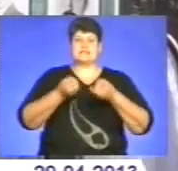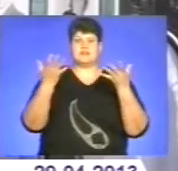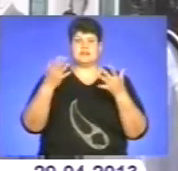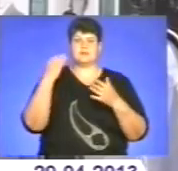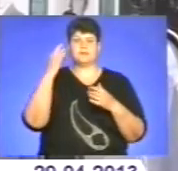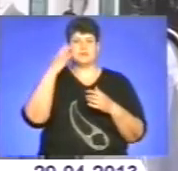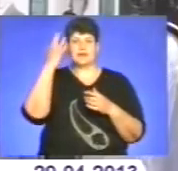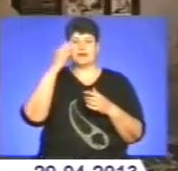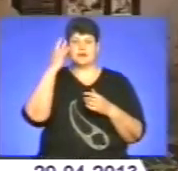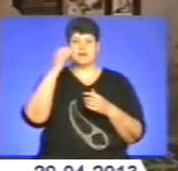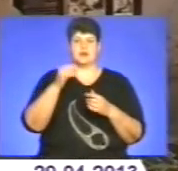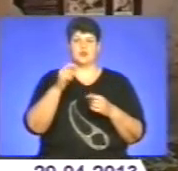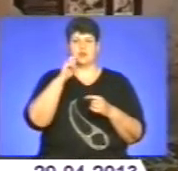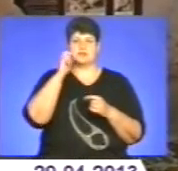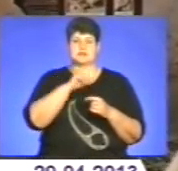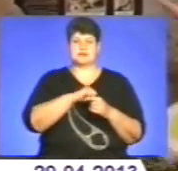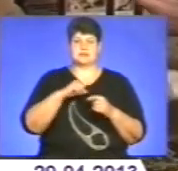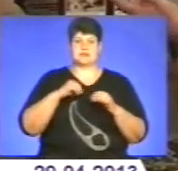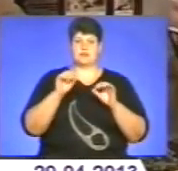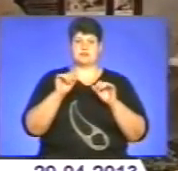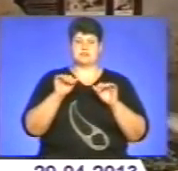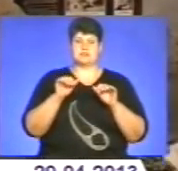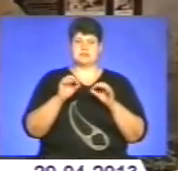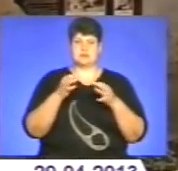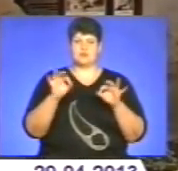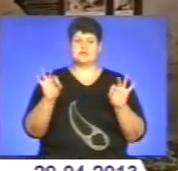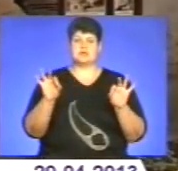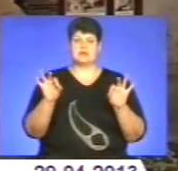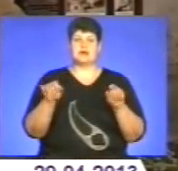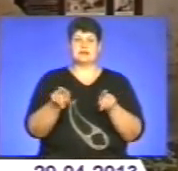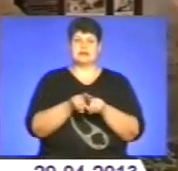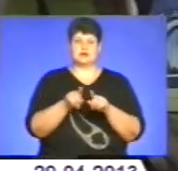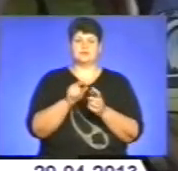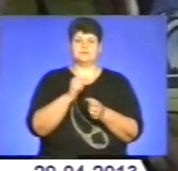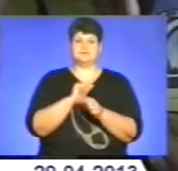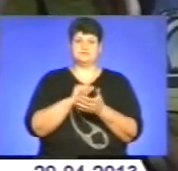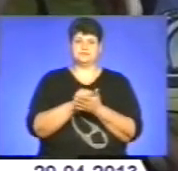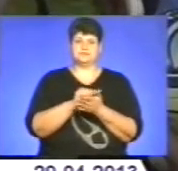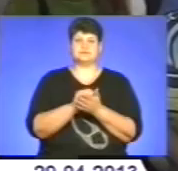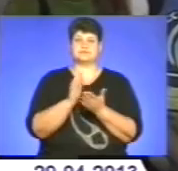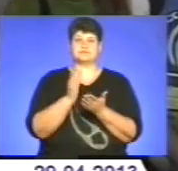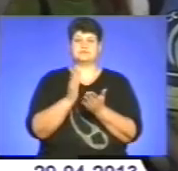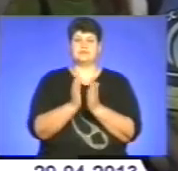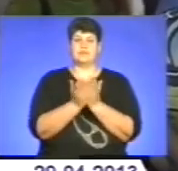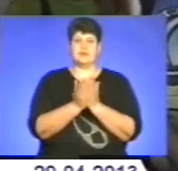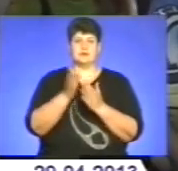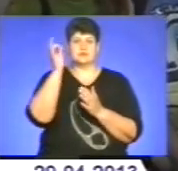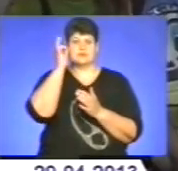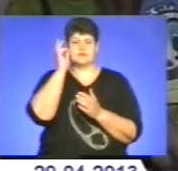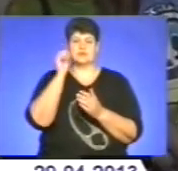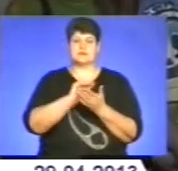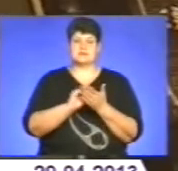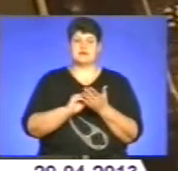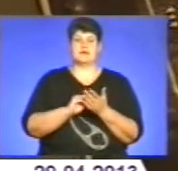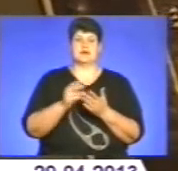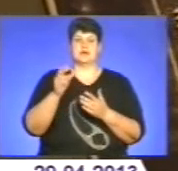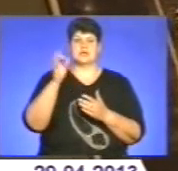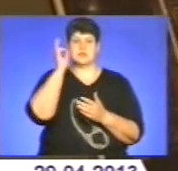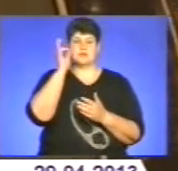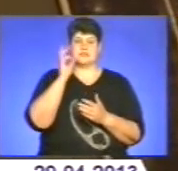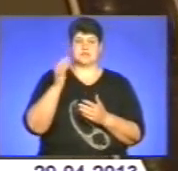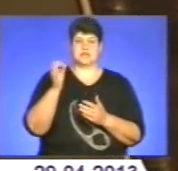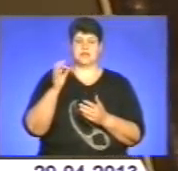української самостійності. Також спеціально до урочин перевидали книгу спогадів, які написав німецький солдат, котрий пліч-опліч